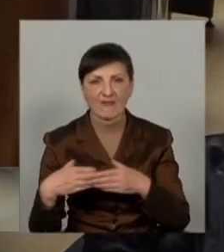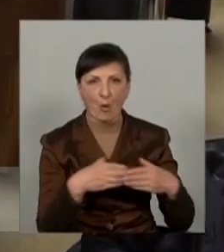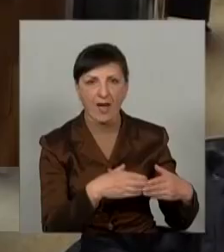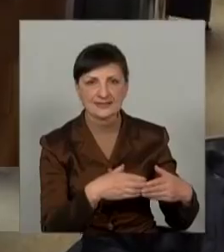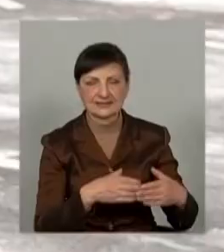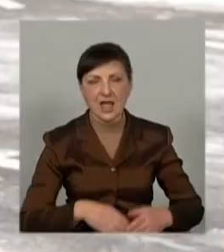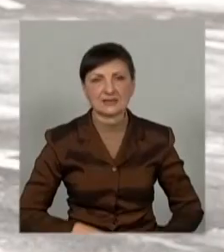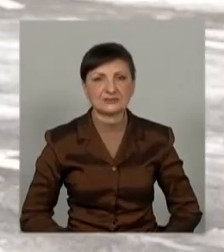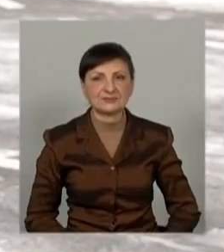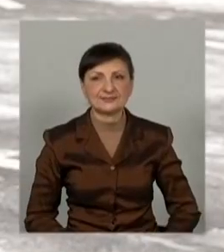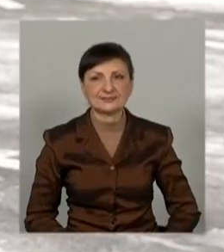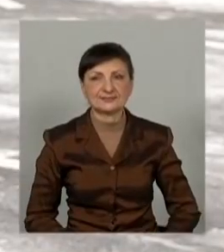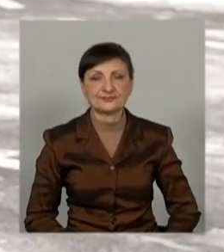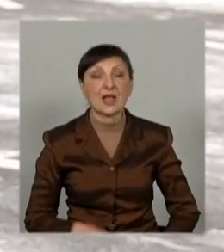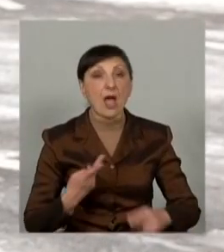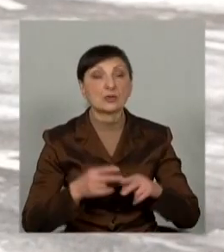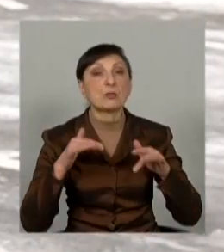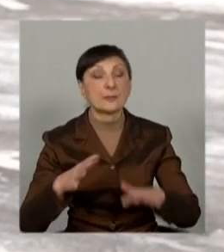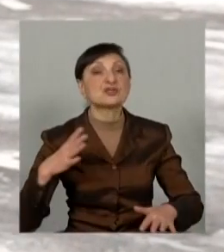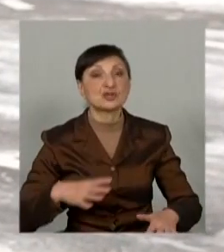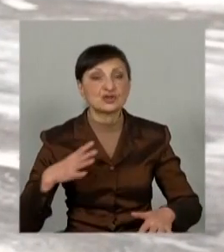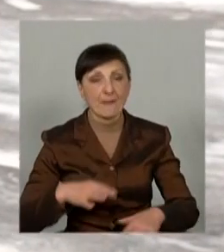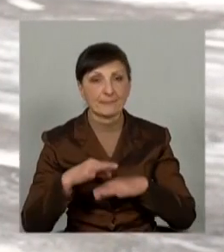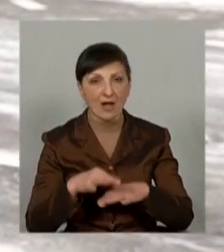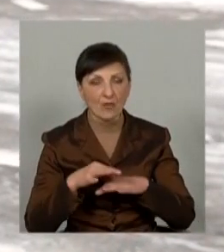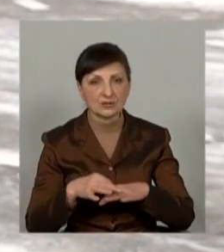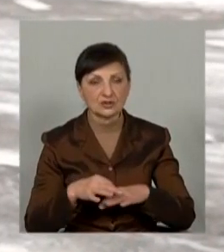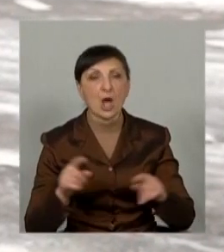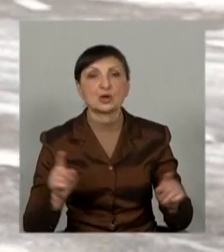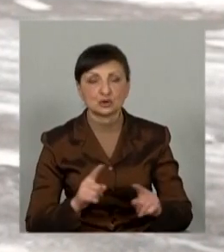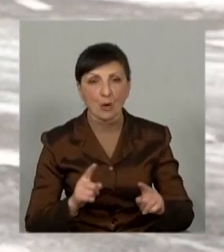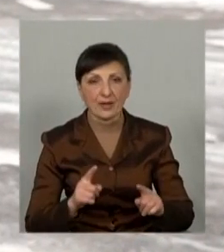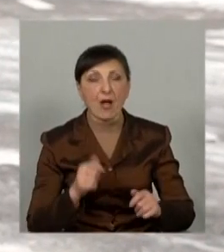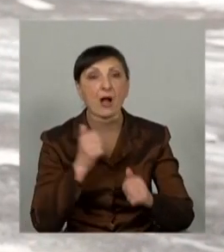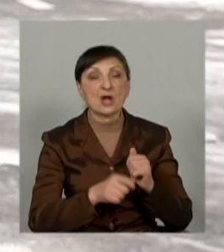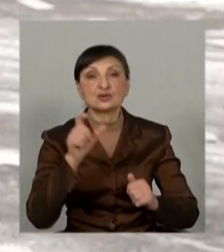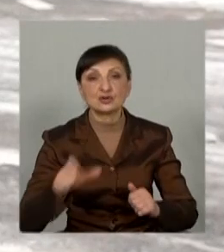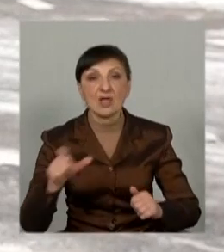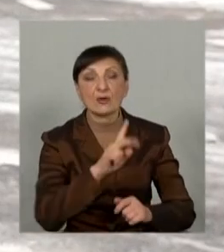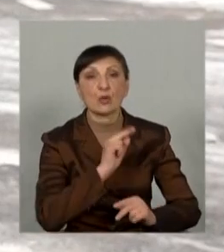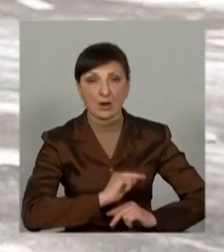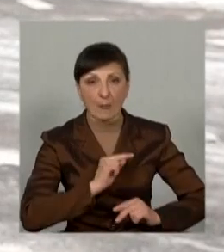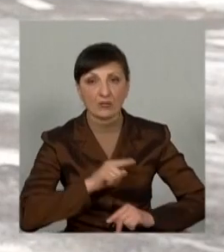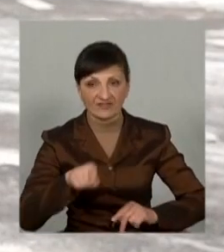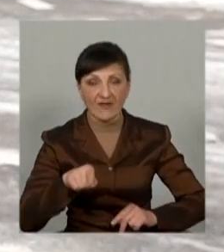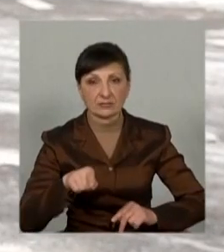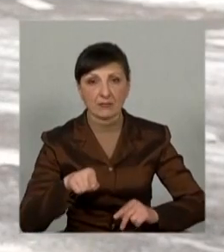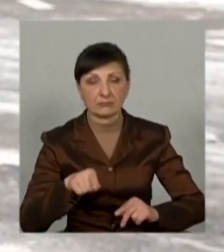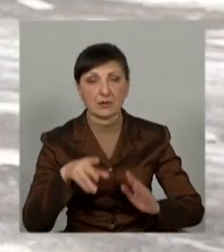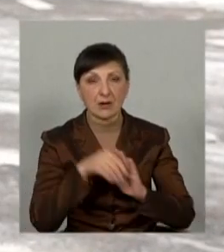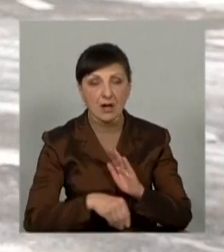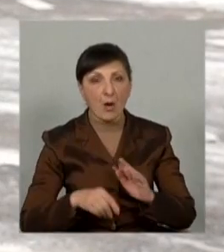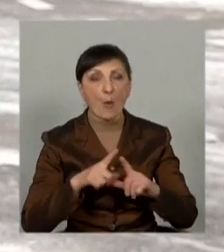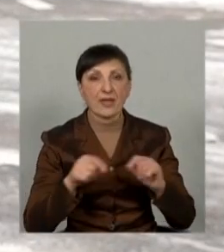эвакуации. Данное мероприятие проводится для того, чтобы каждый человек, работающий в этом категорированном